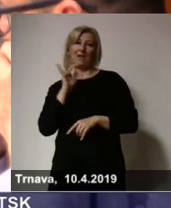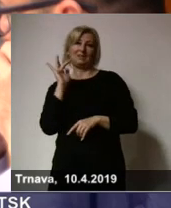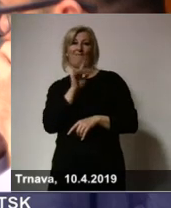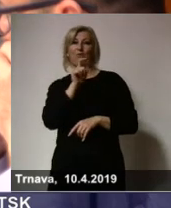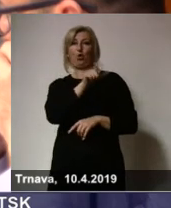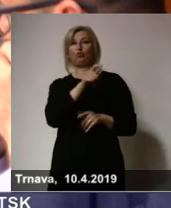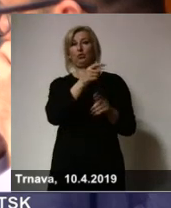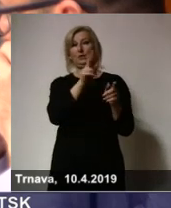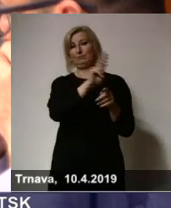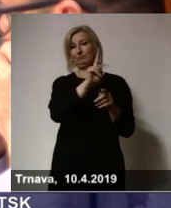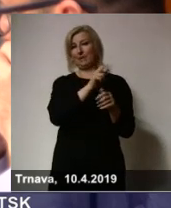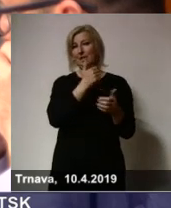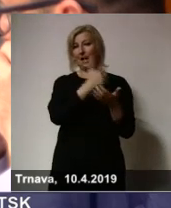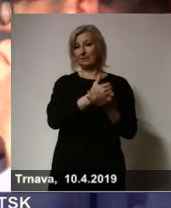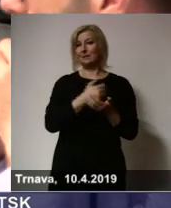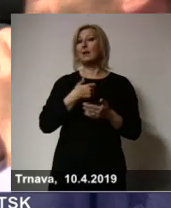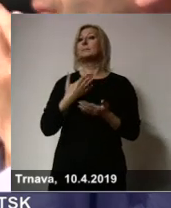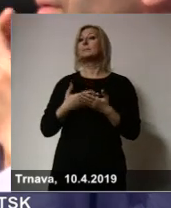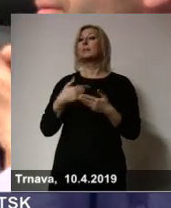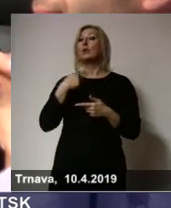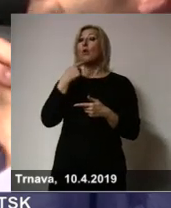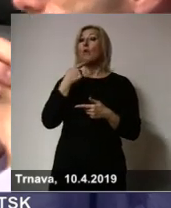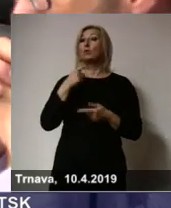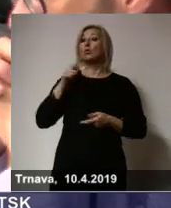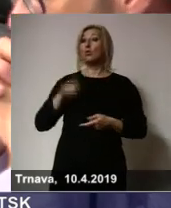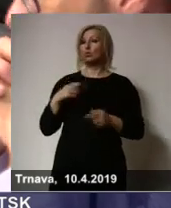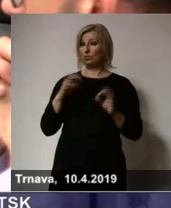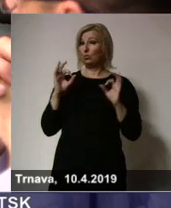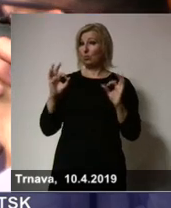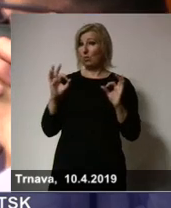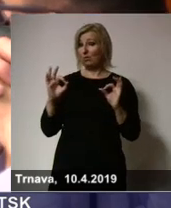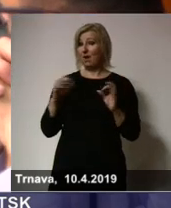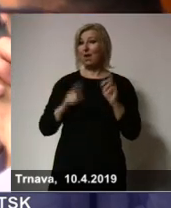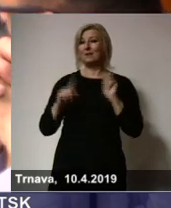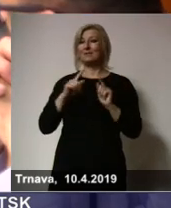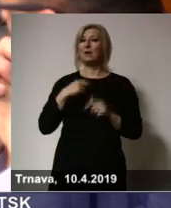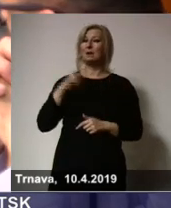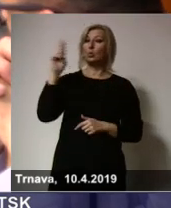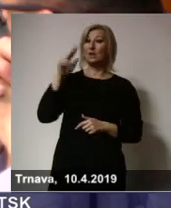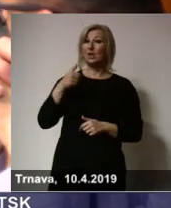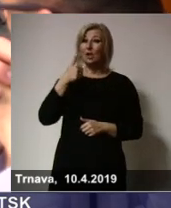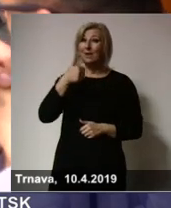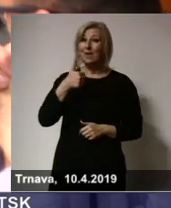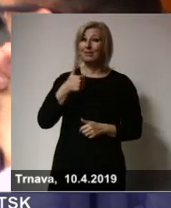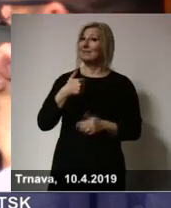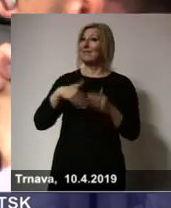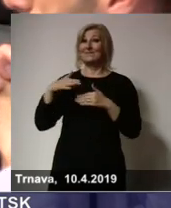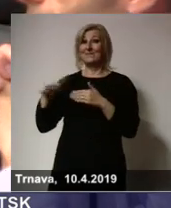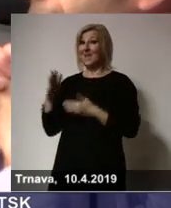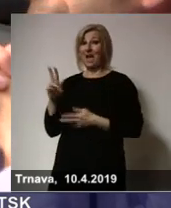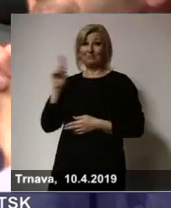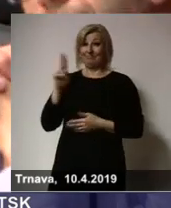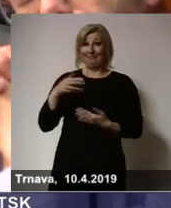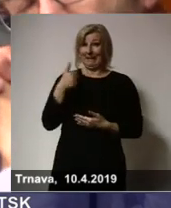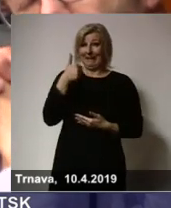rozhodnutia sú podľa mňa dobré, s tým, že keď sme nemali iného, len jedného uchádzača, tak samozrejme, a keď ja osobne nie som veľmi